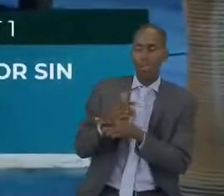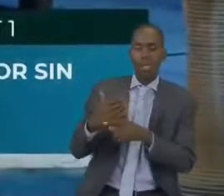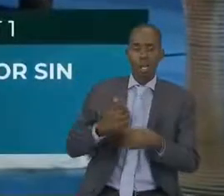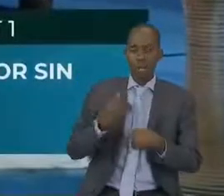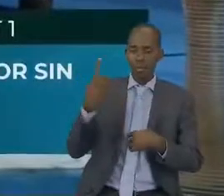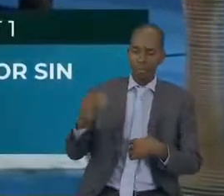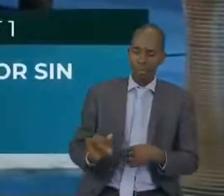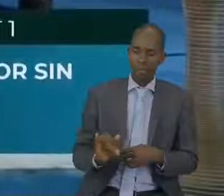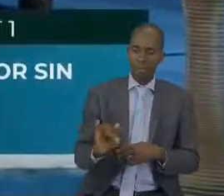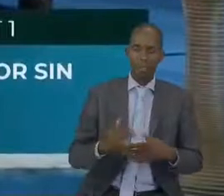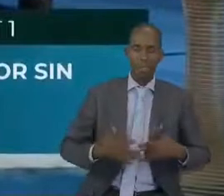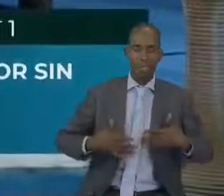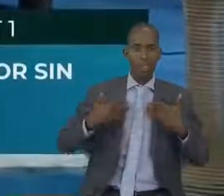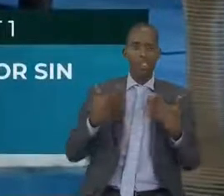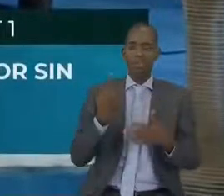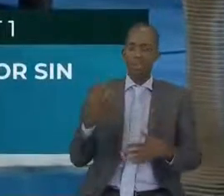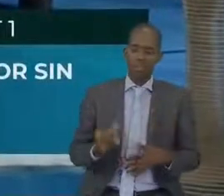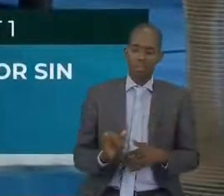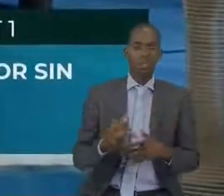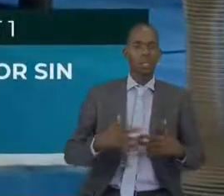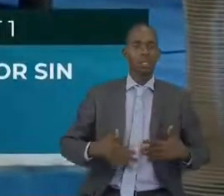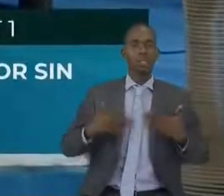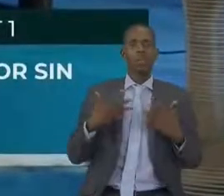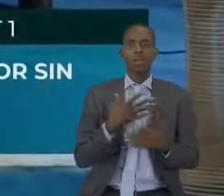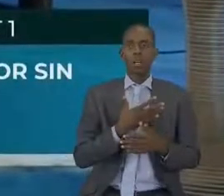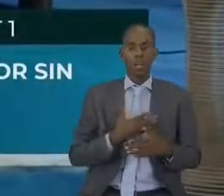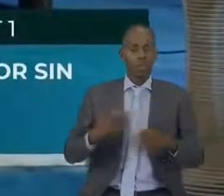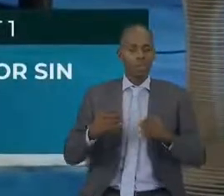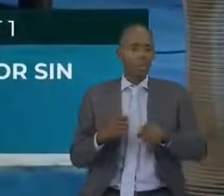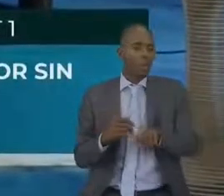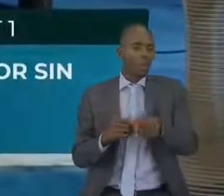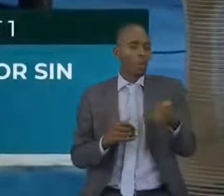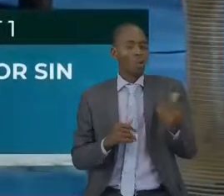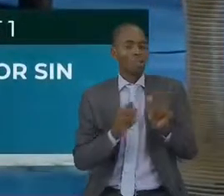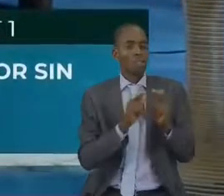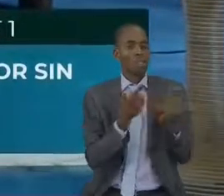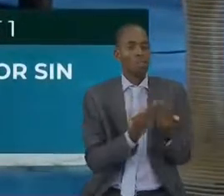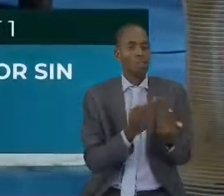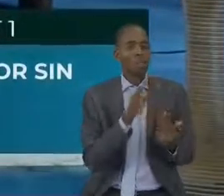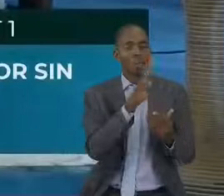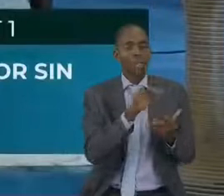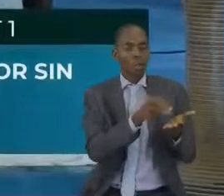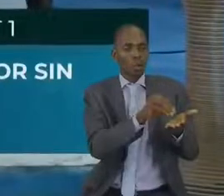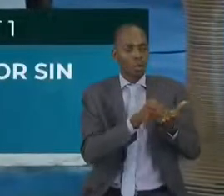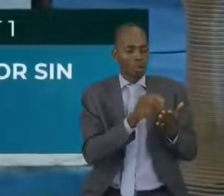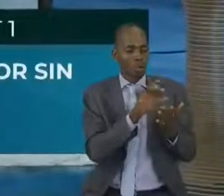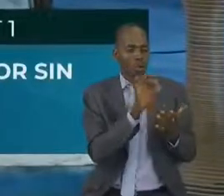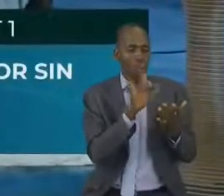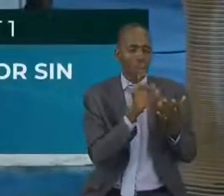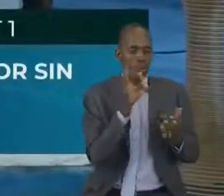et ceux qui ont la vie éternelle. Et l'autre groupe, par leur choix, à